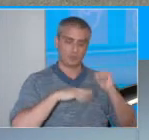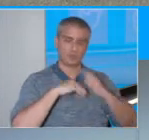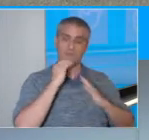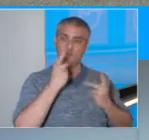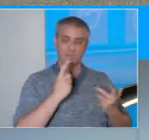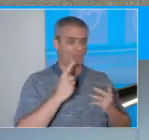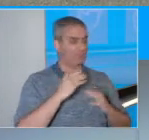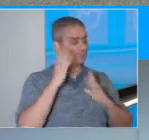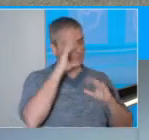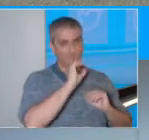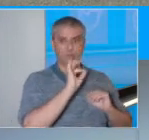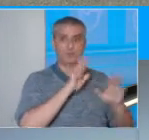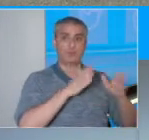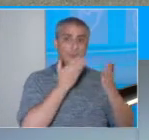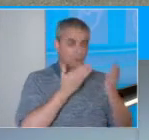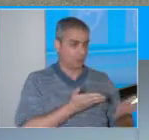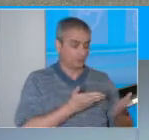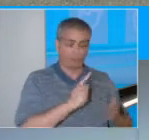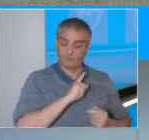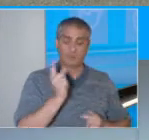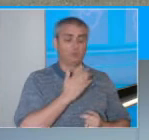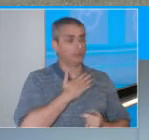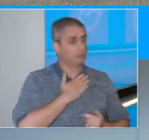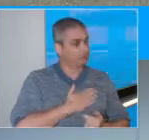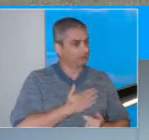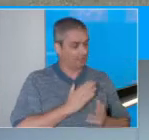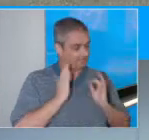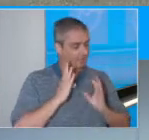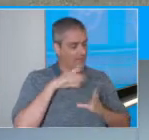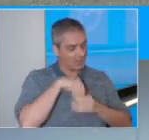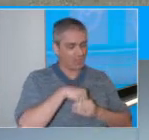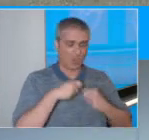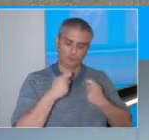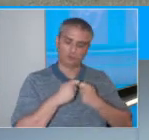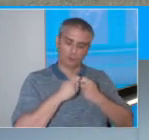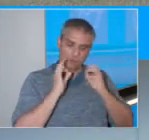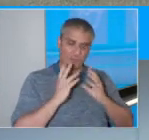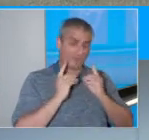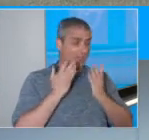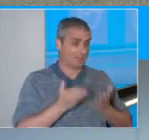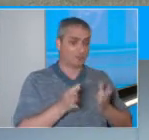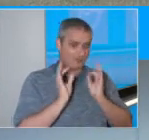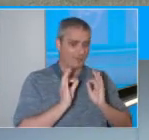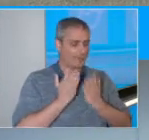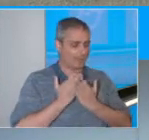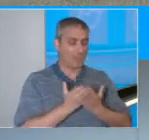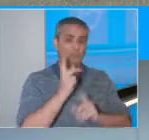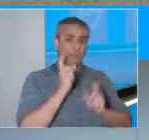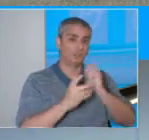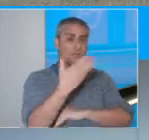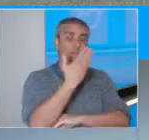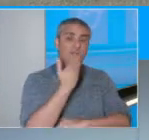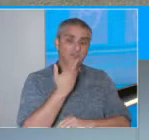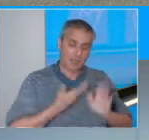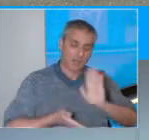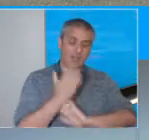קווי היסוד שלנו, של הממשלה הזו, וכל מי שירצה באמת להיות שותף לדרך הזו, ובאמת לסייע לאזרחי מדינת